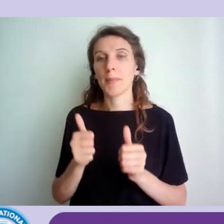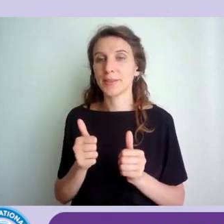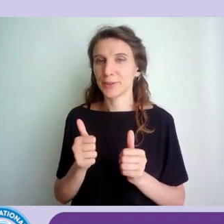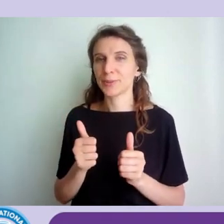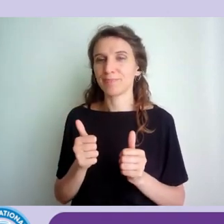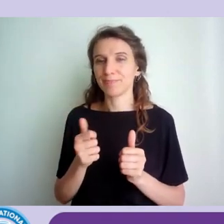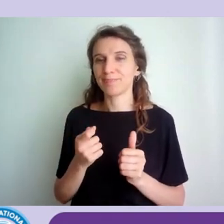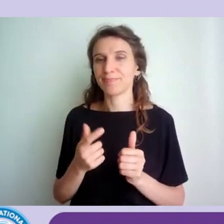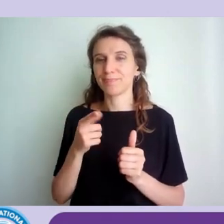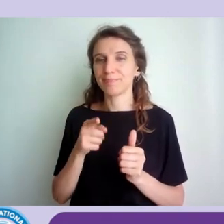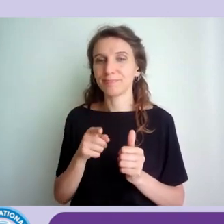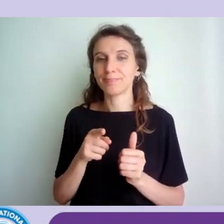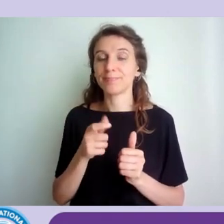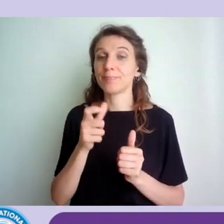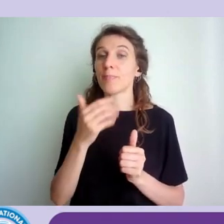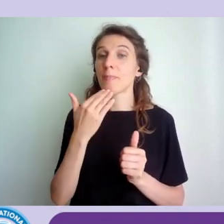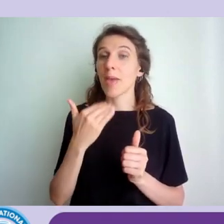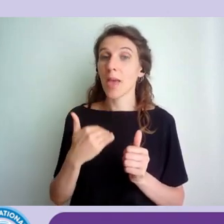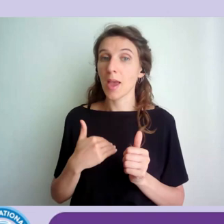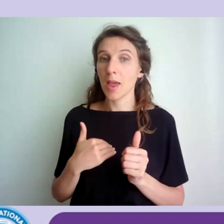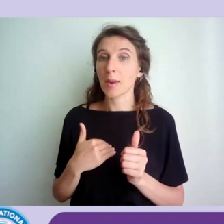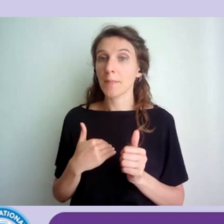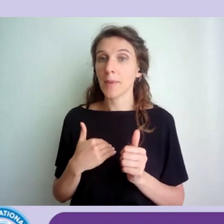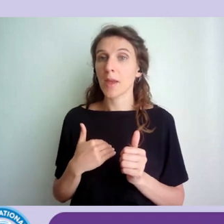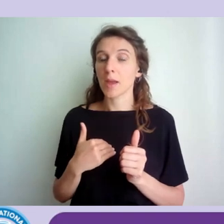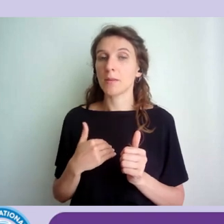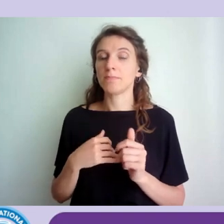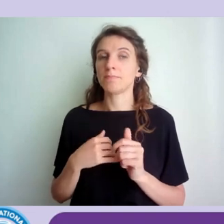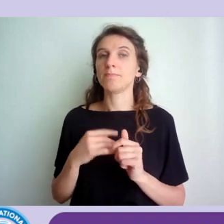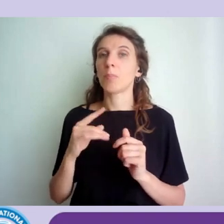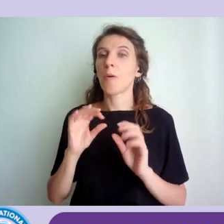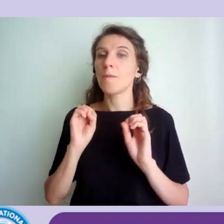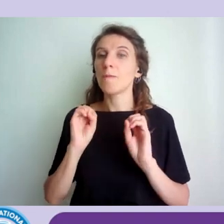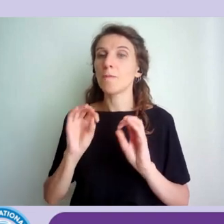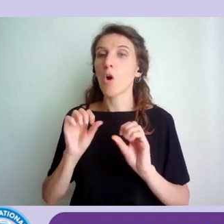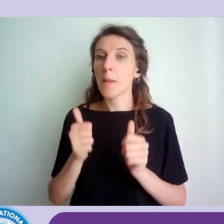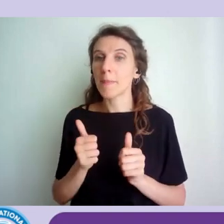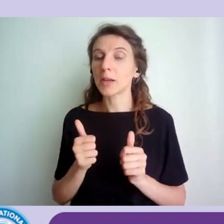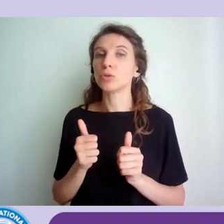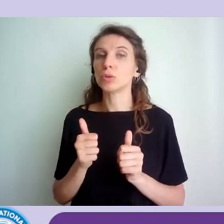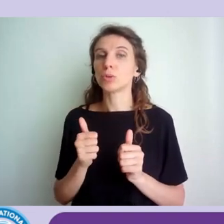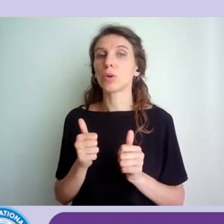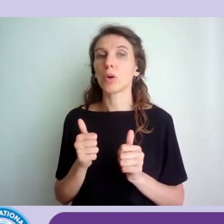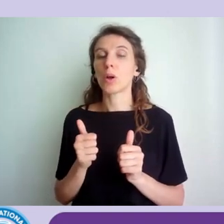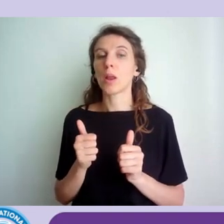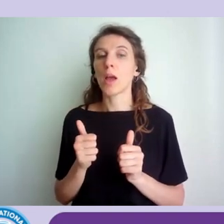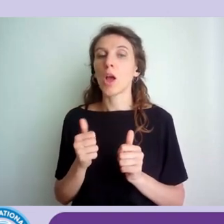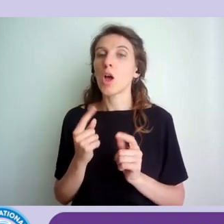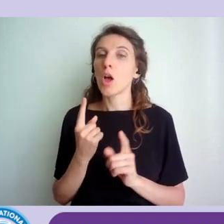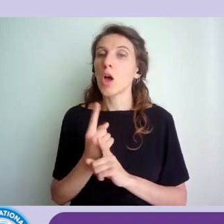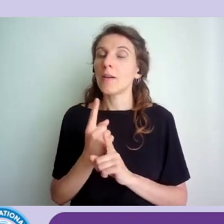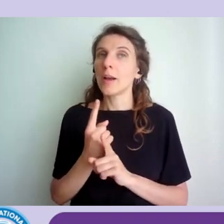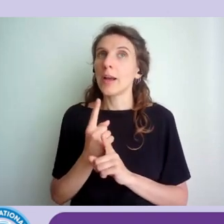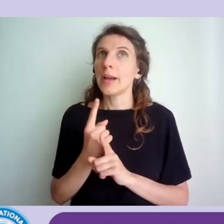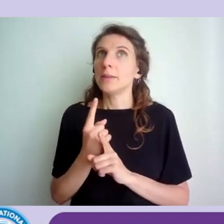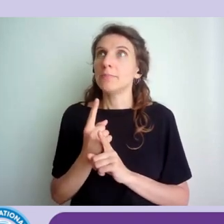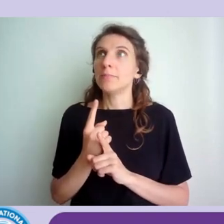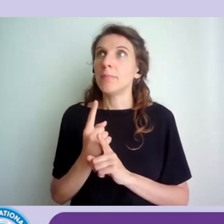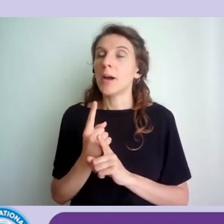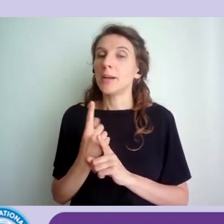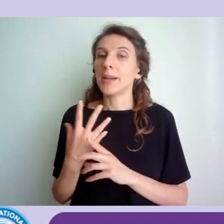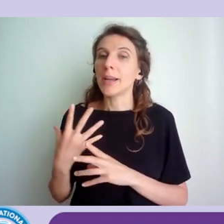secondo me Eh Nella formazione andrebbe inclusa come dire